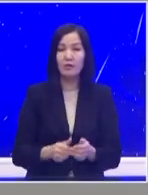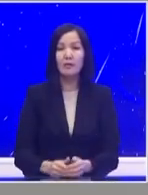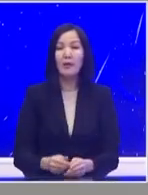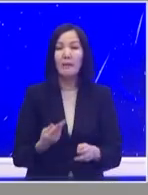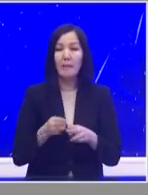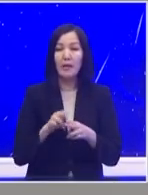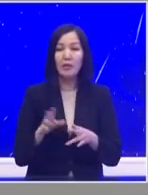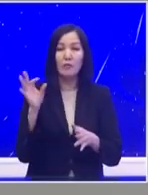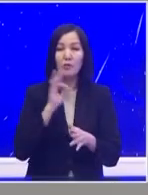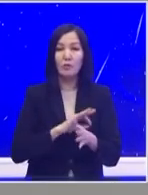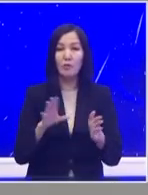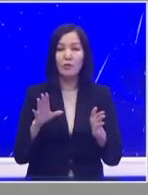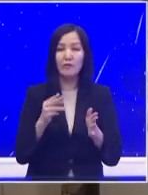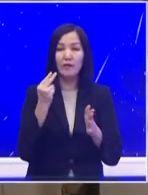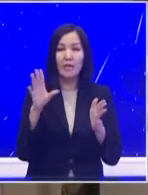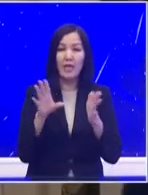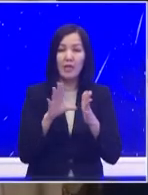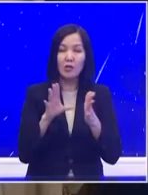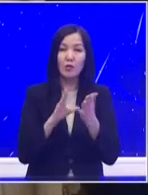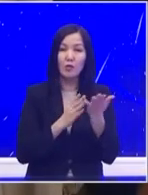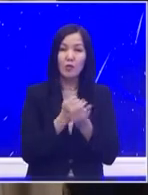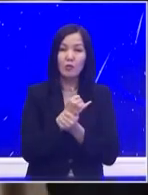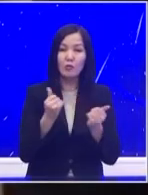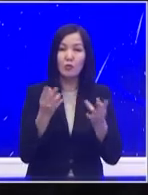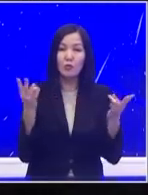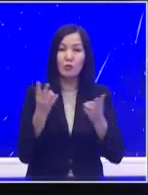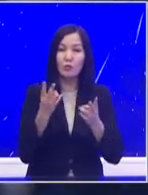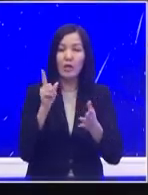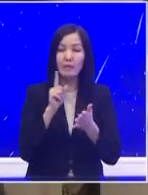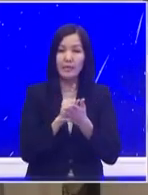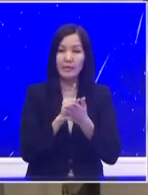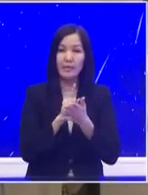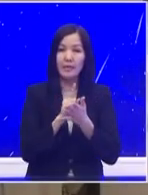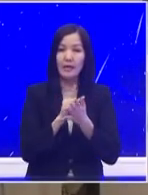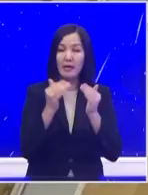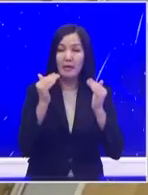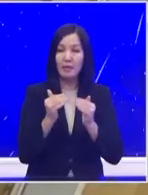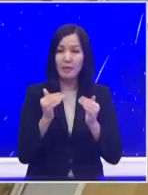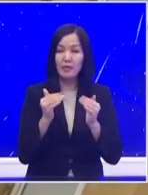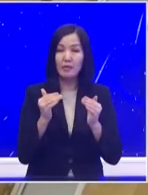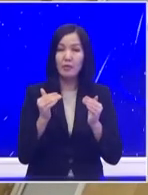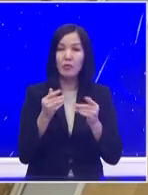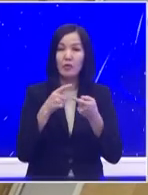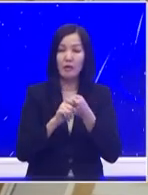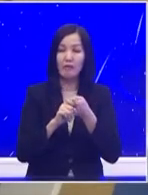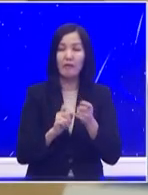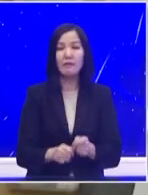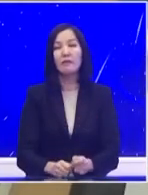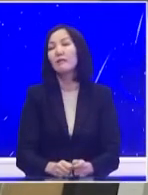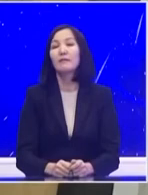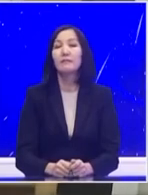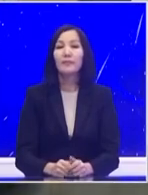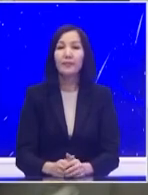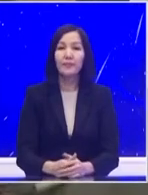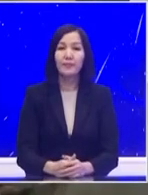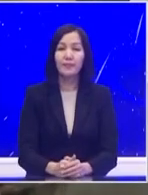Поэтому использование цифровых услуг наиболее применимо к режиму чрезвычайного положения, так как минимизирует контакты. Евгения Присяжная, Кайрат Костурганов,